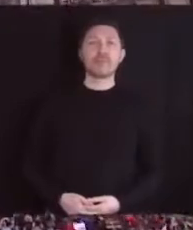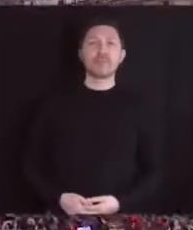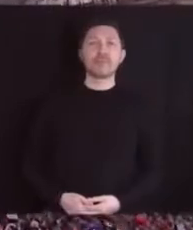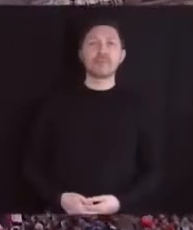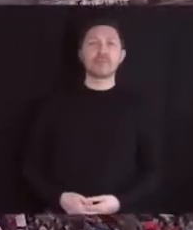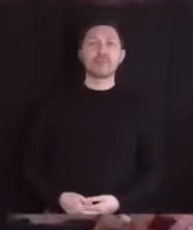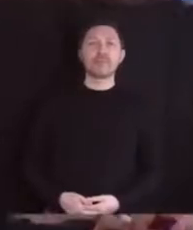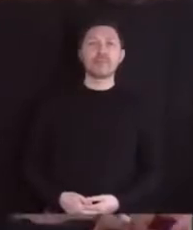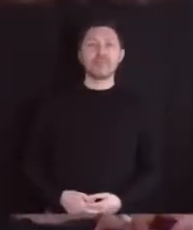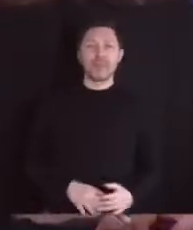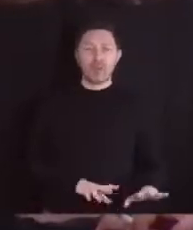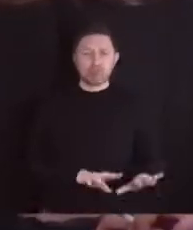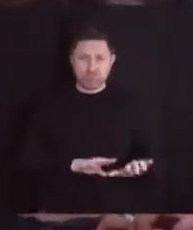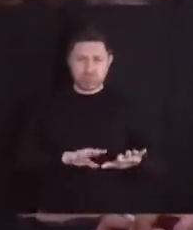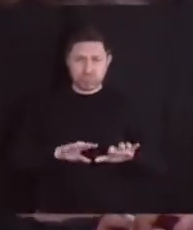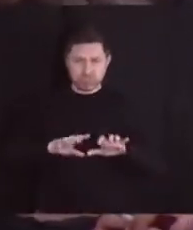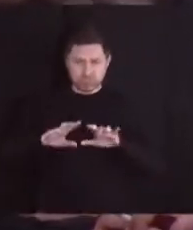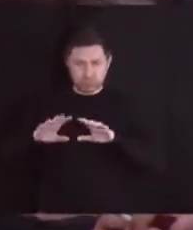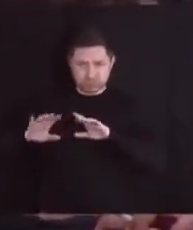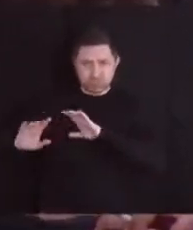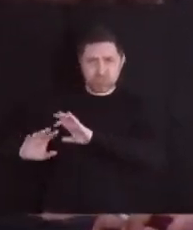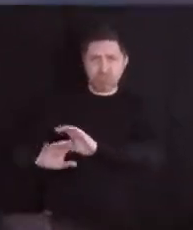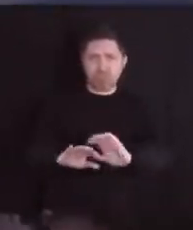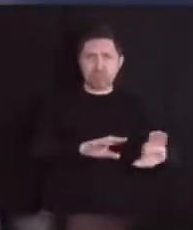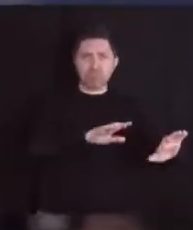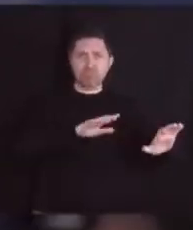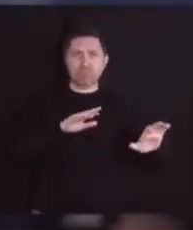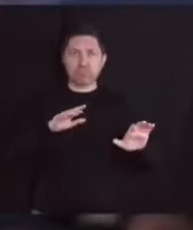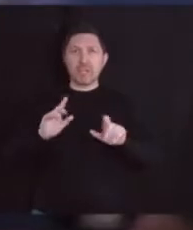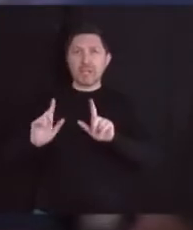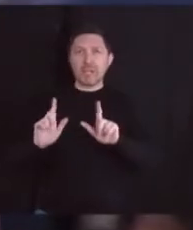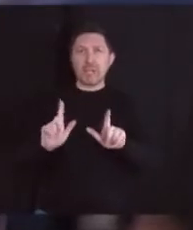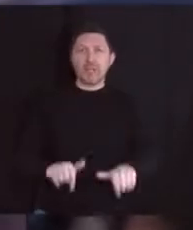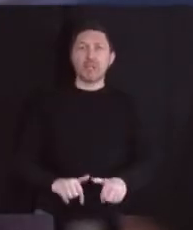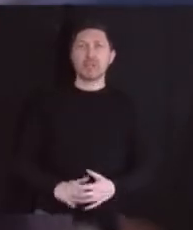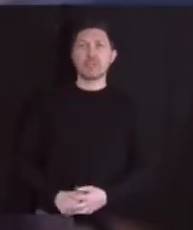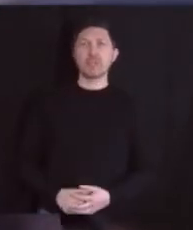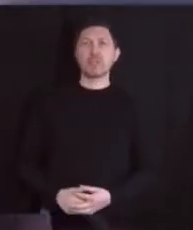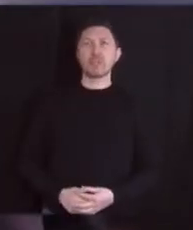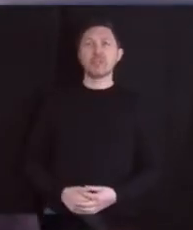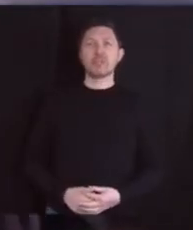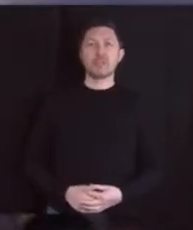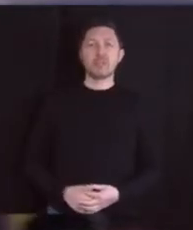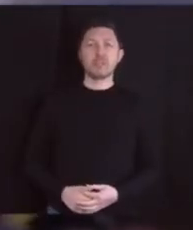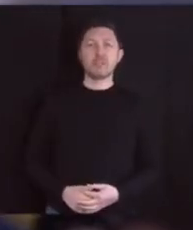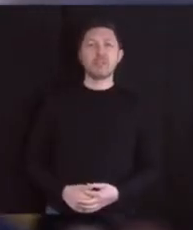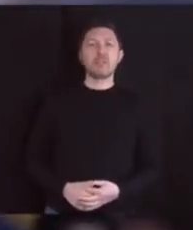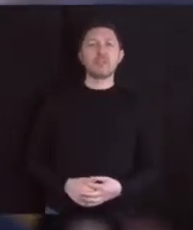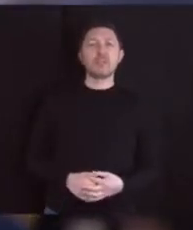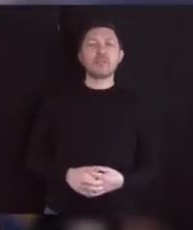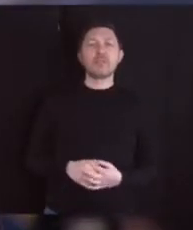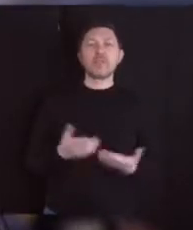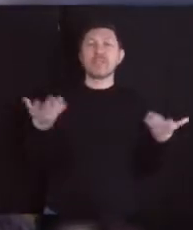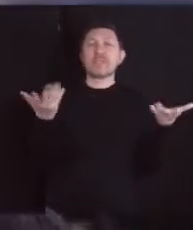Ce rugissement qui passe sur nos fils, c'est celui du lion